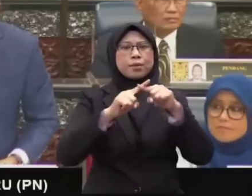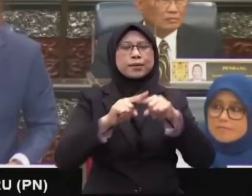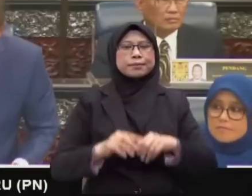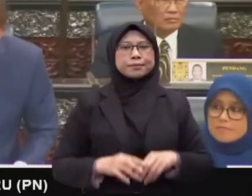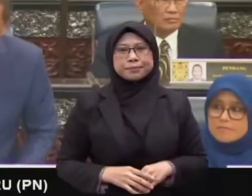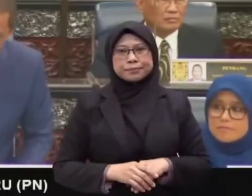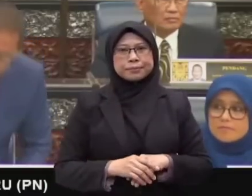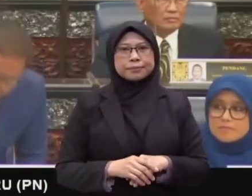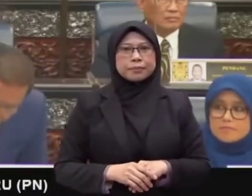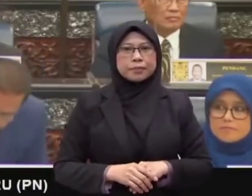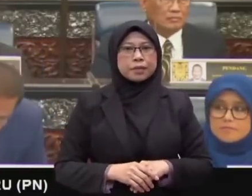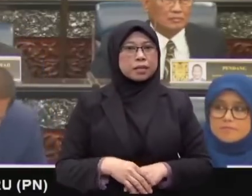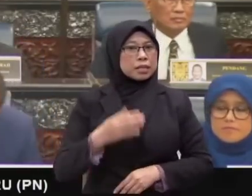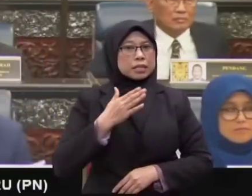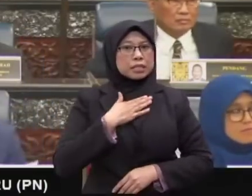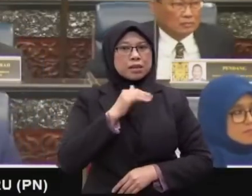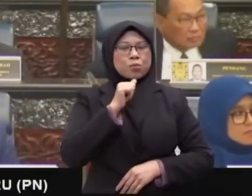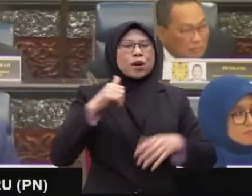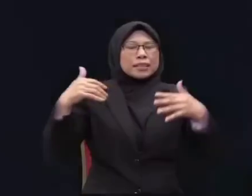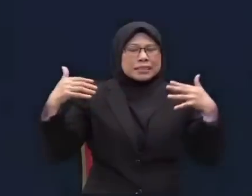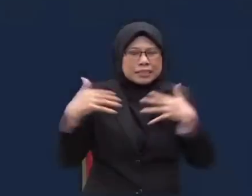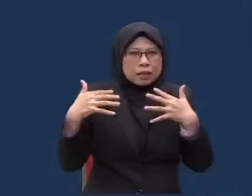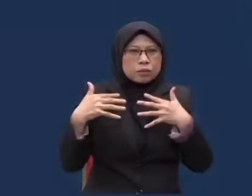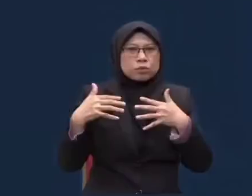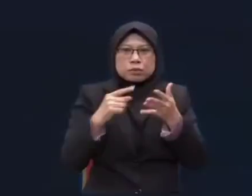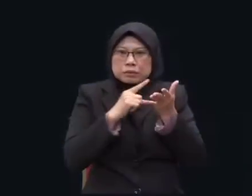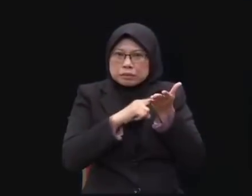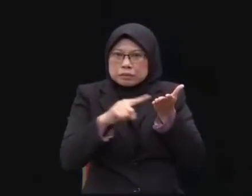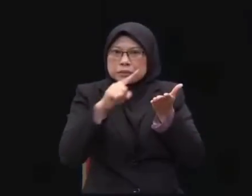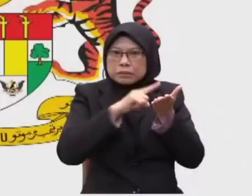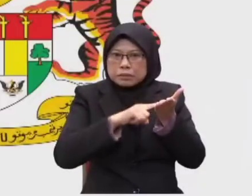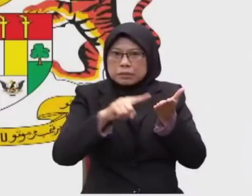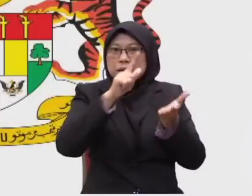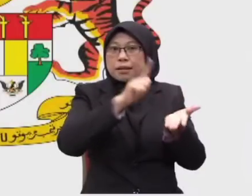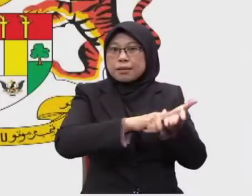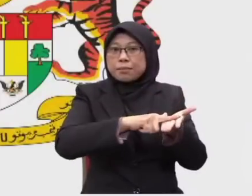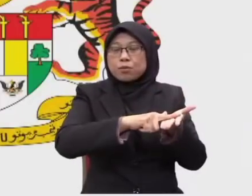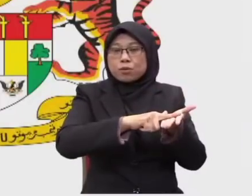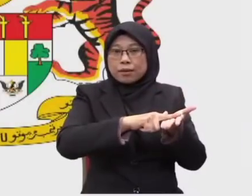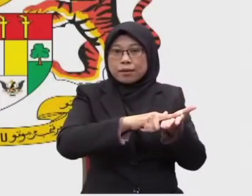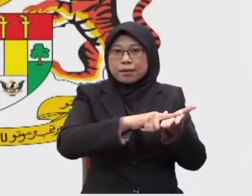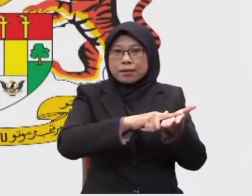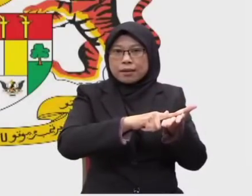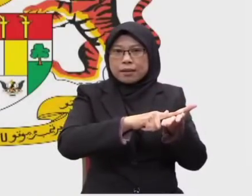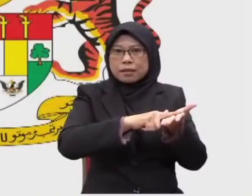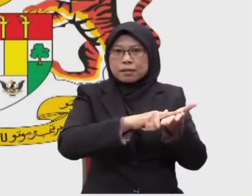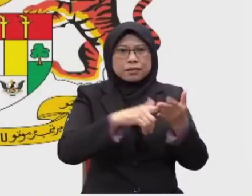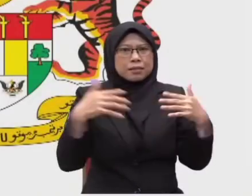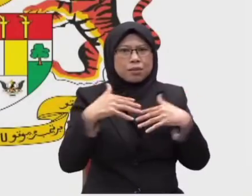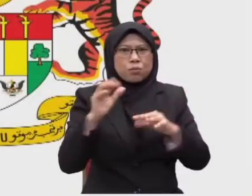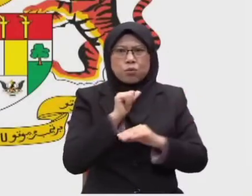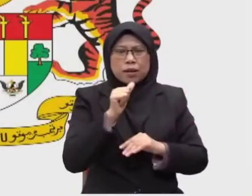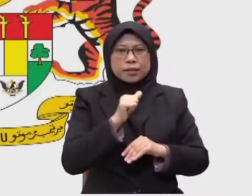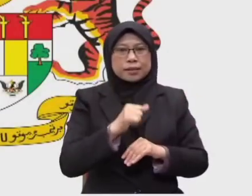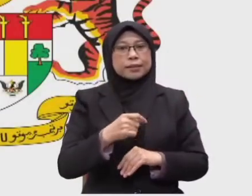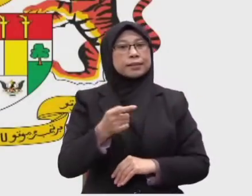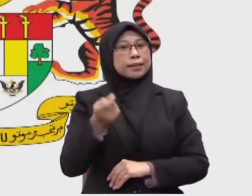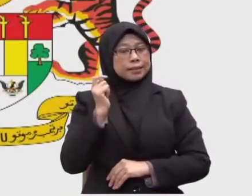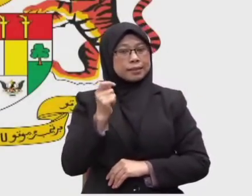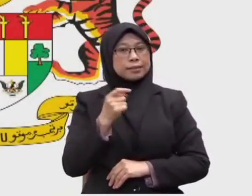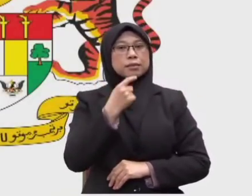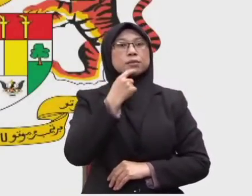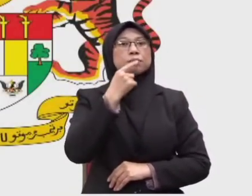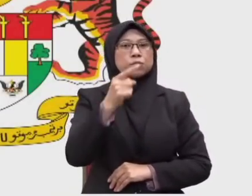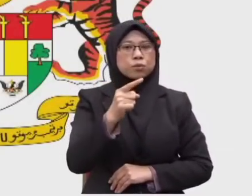usul. Terima kasih. Kita bukan takut dengan siasatan laporan audit. Kita cuma katakan tadi, saya katakan tadi